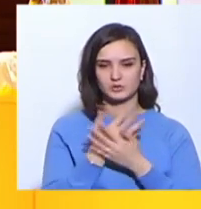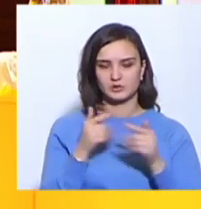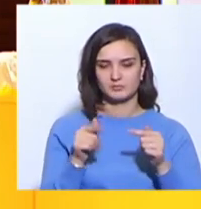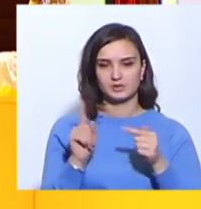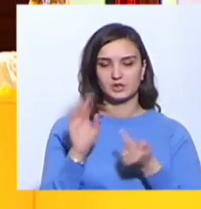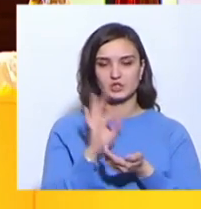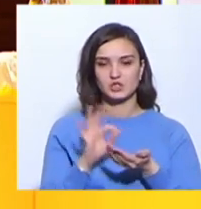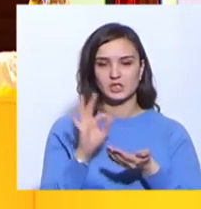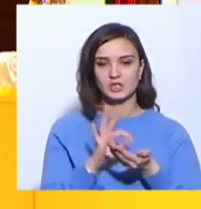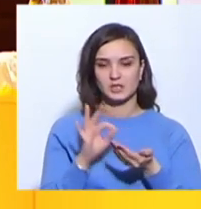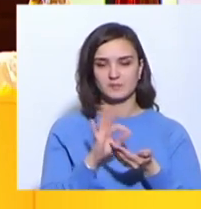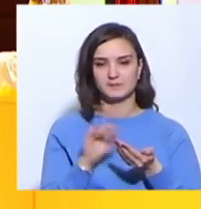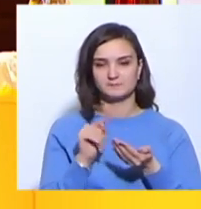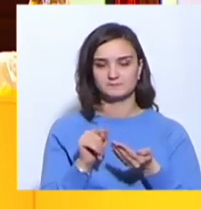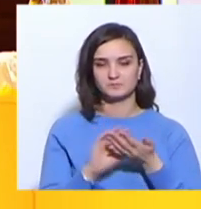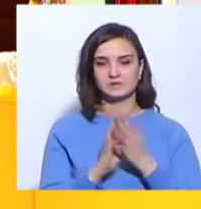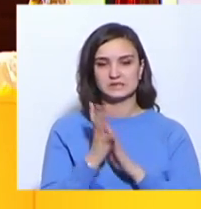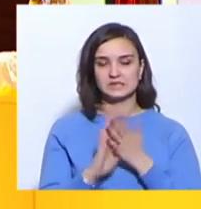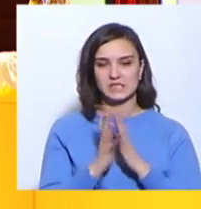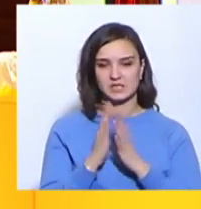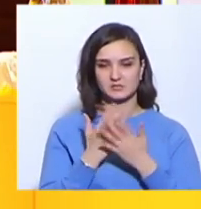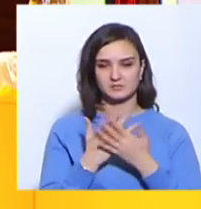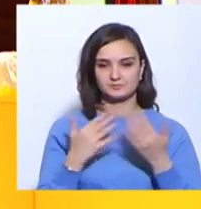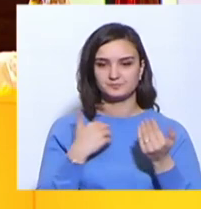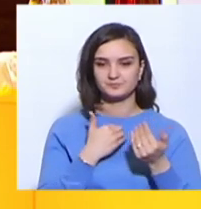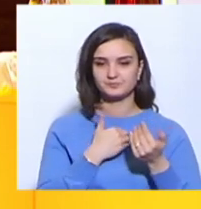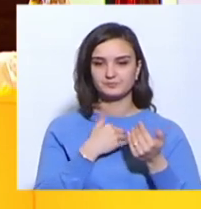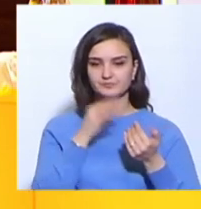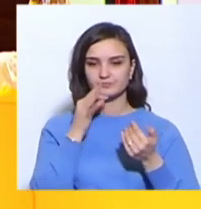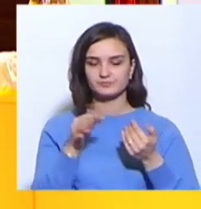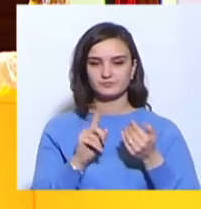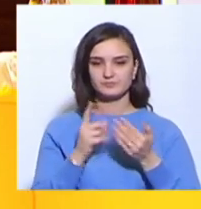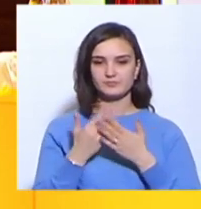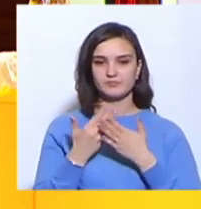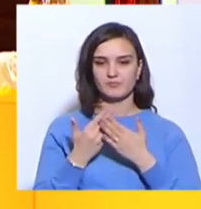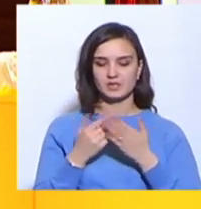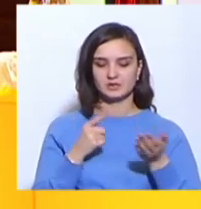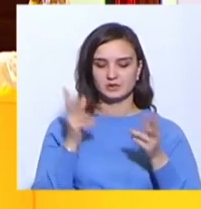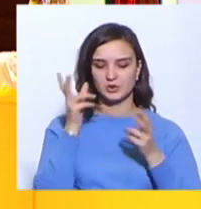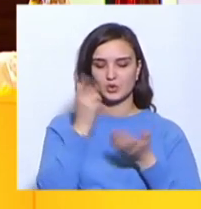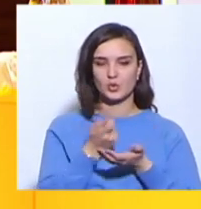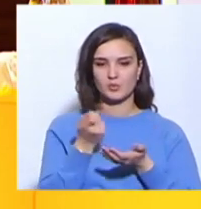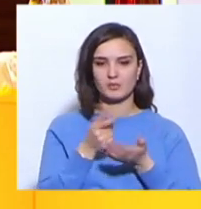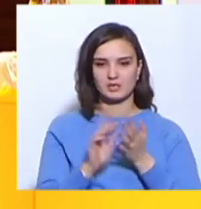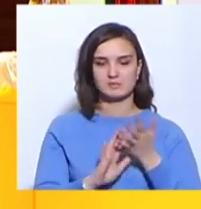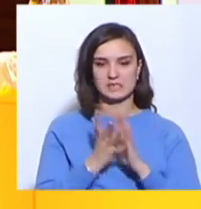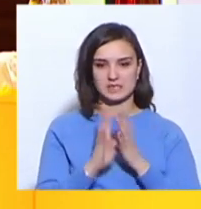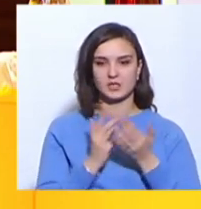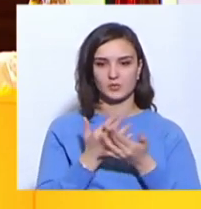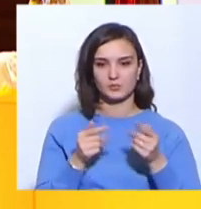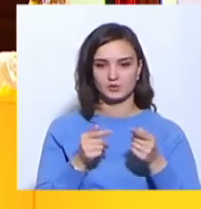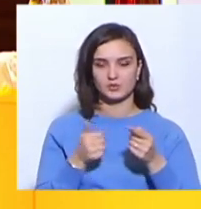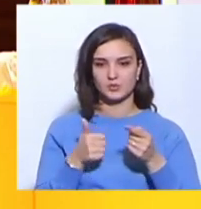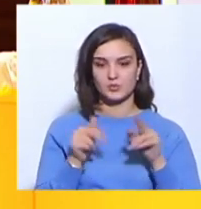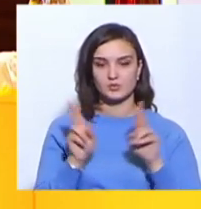რა შეეხება მცენარეულ ბოჭკოს, მე მინდა გაგახსენოთ, რომ მაგალითად ხორბალი მცენარეული ბოჭკოა. და